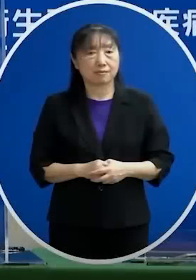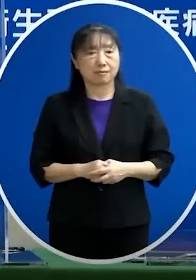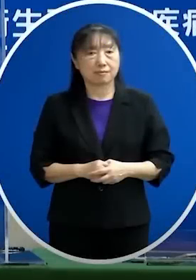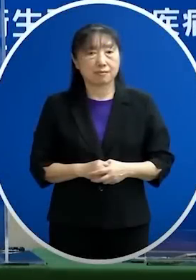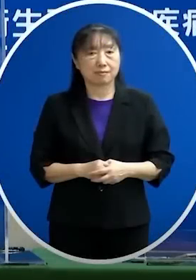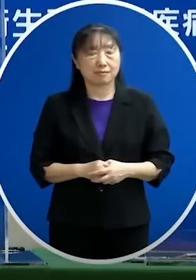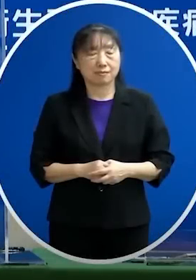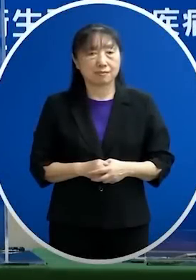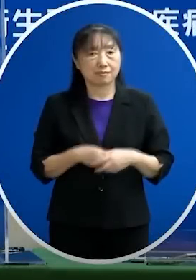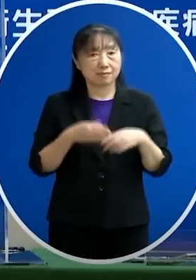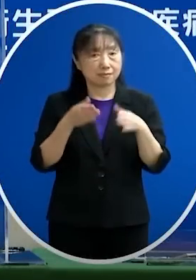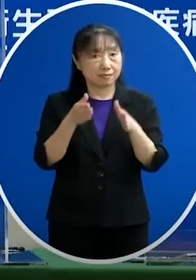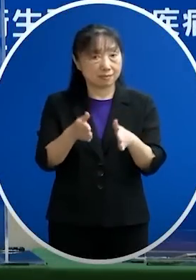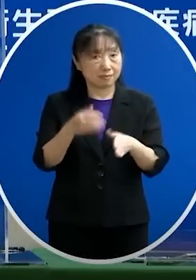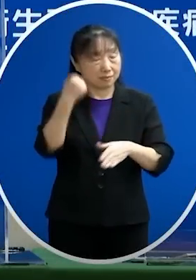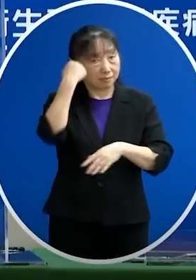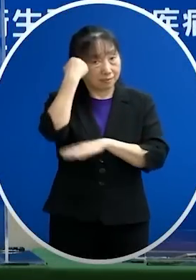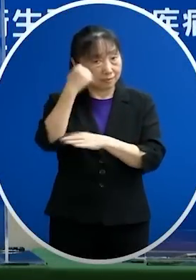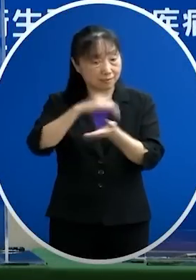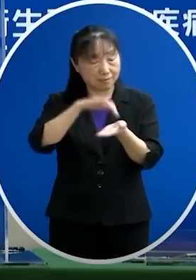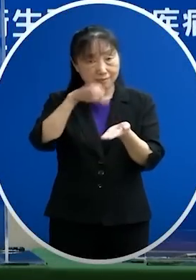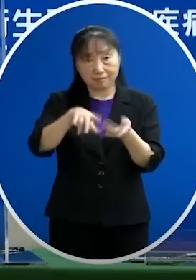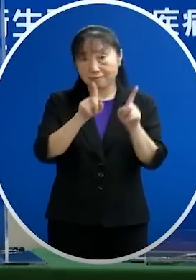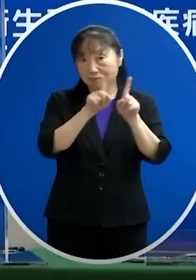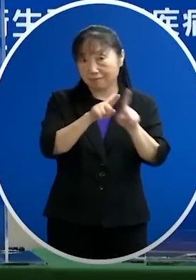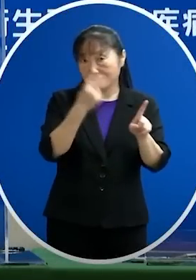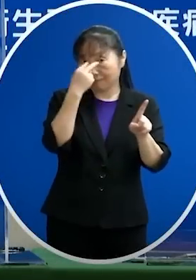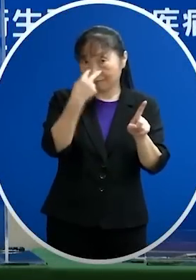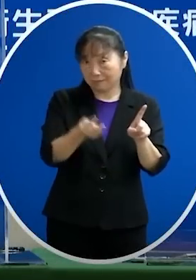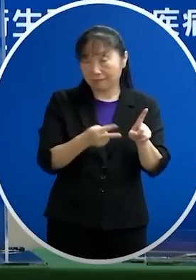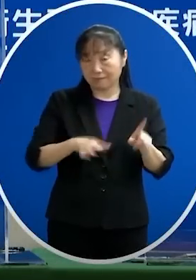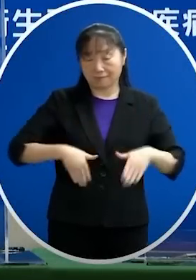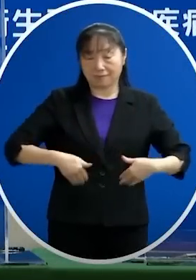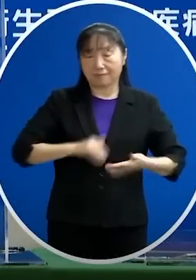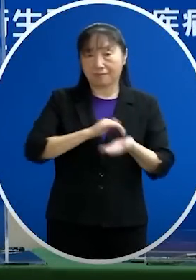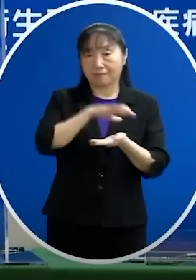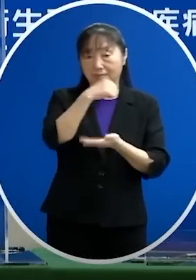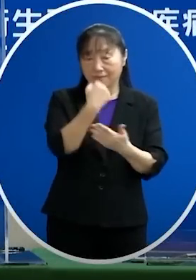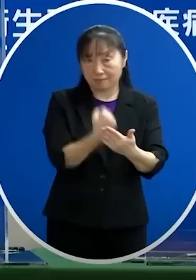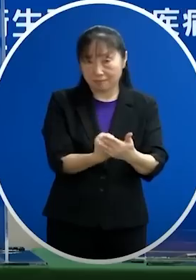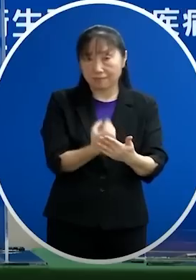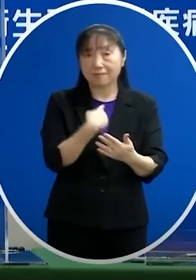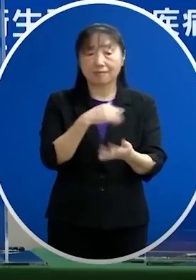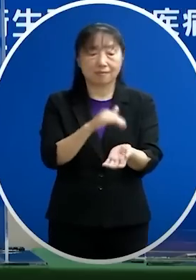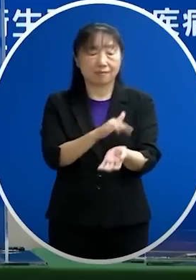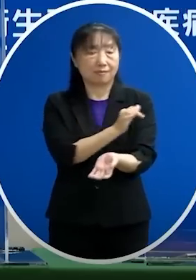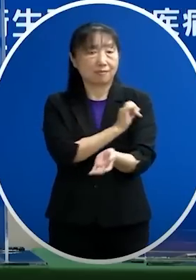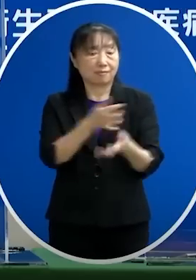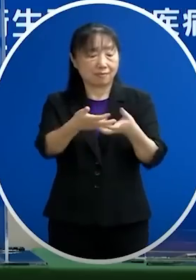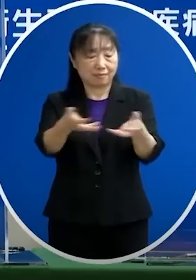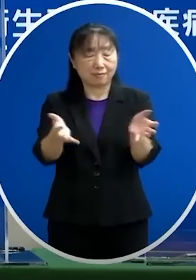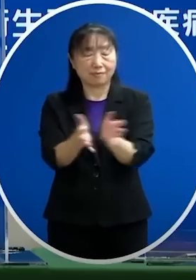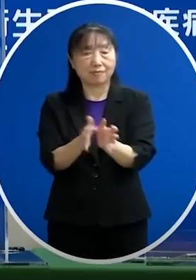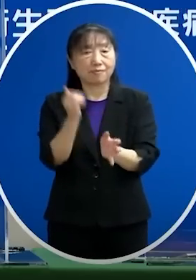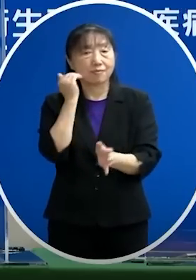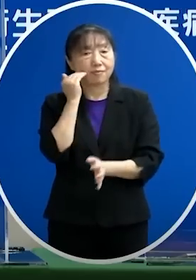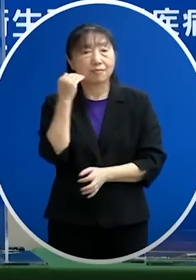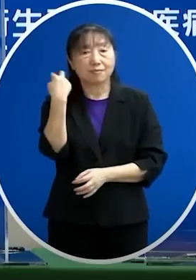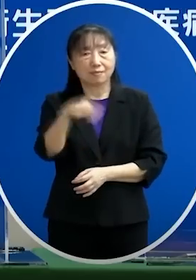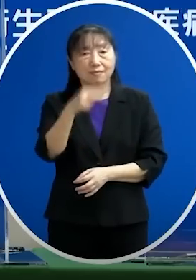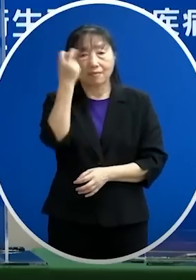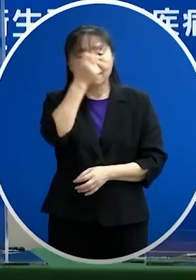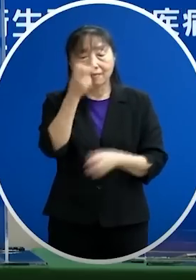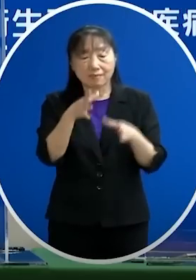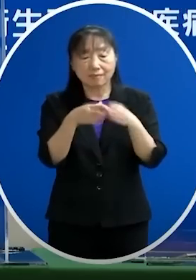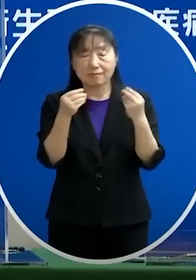好的，有关于这个住院陪病探病急诊留观的医护人所有的医护人员免除筛检的